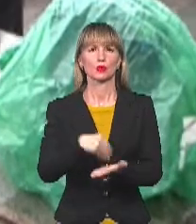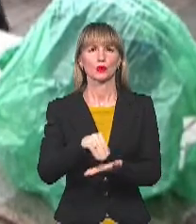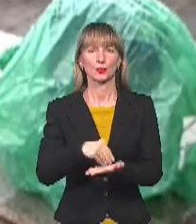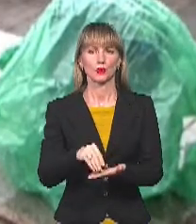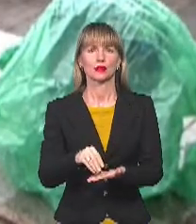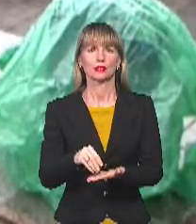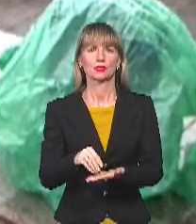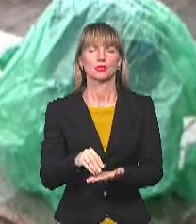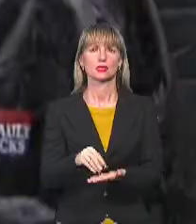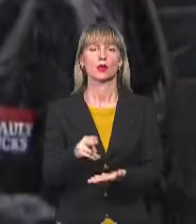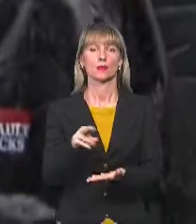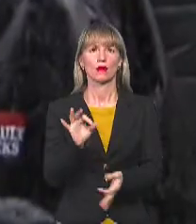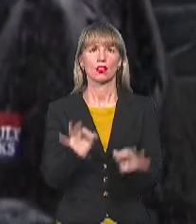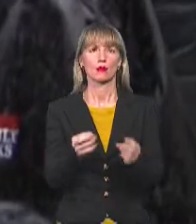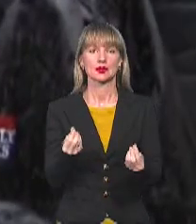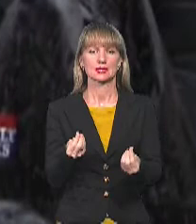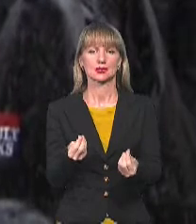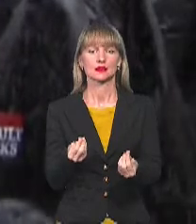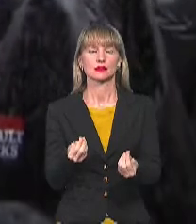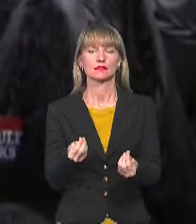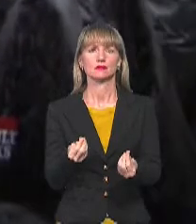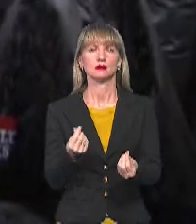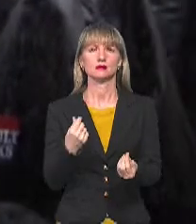за доступними цінами.